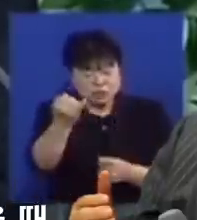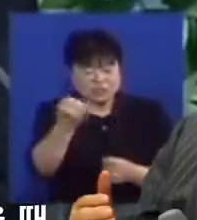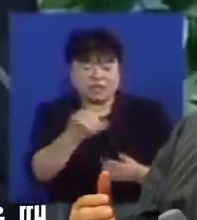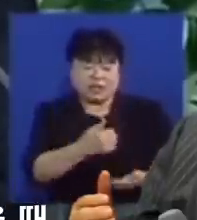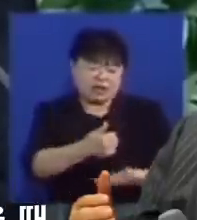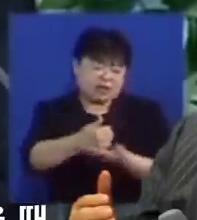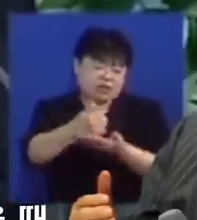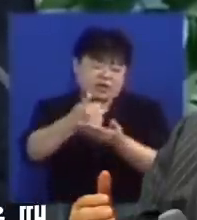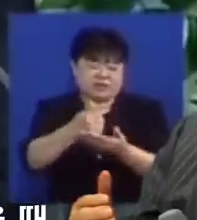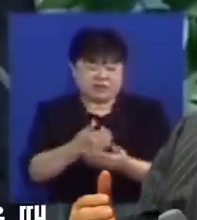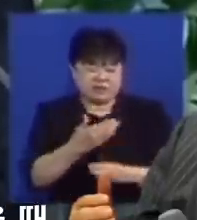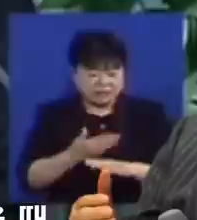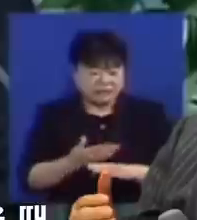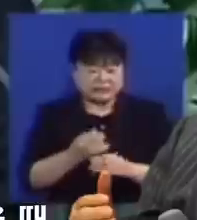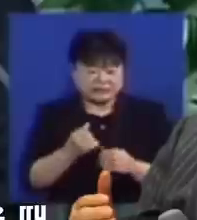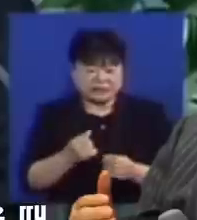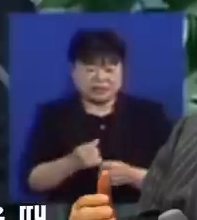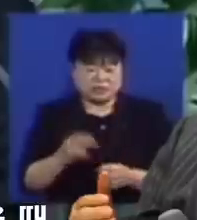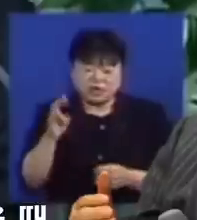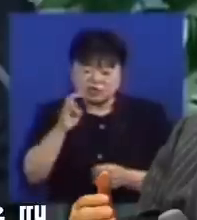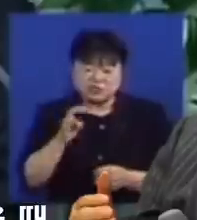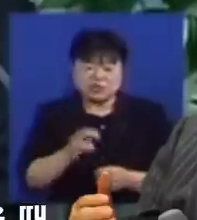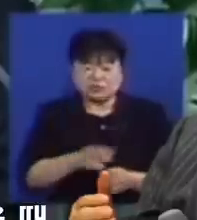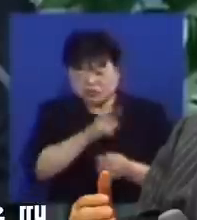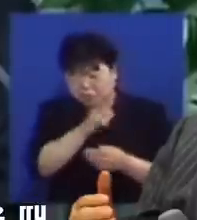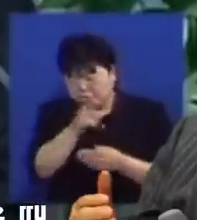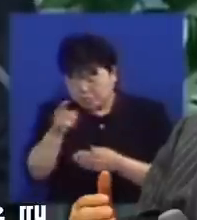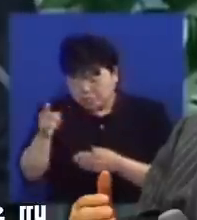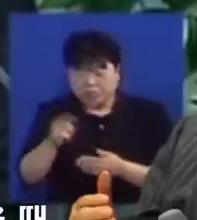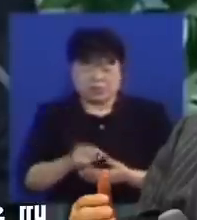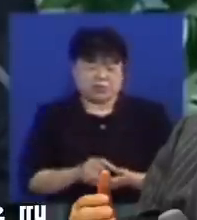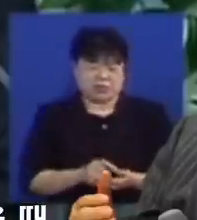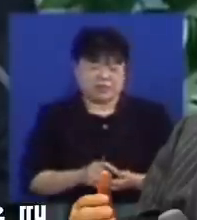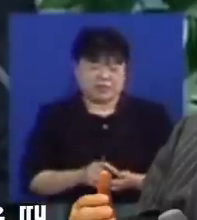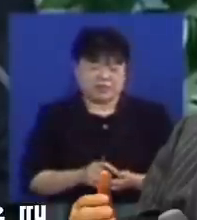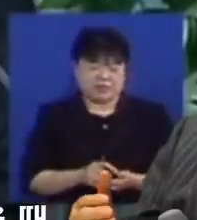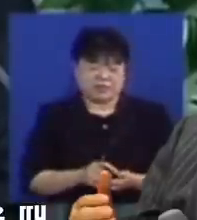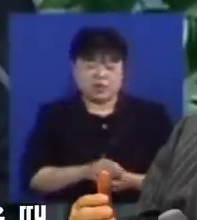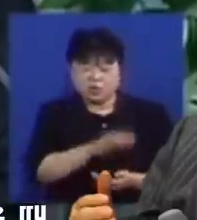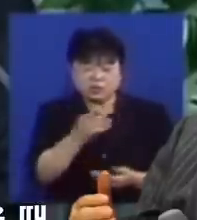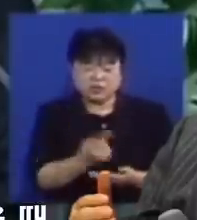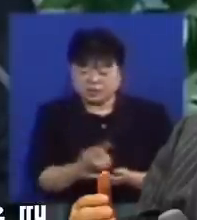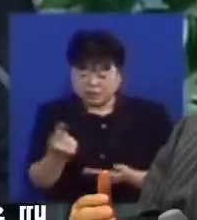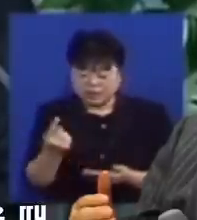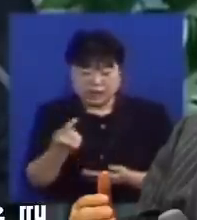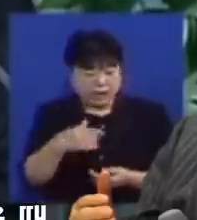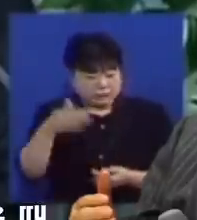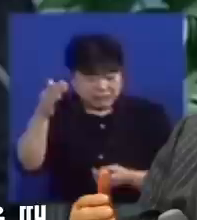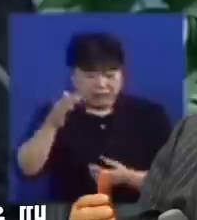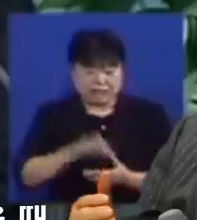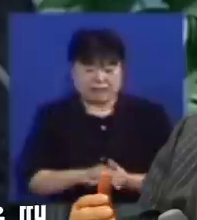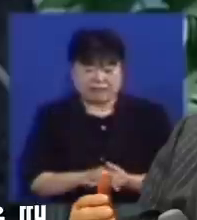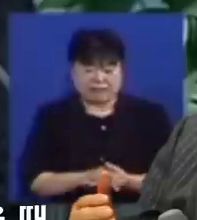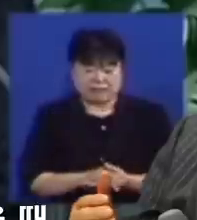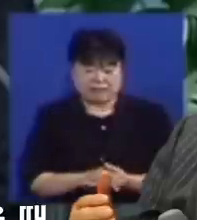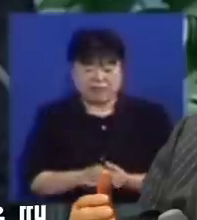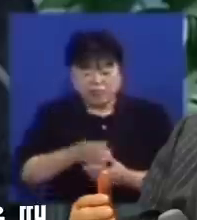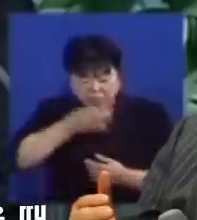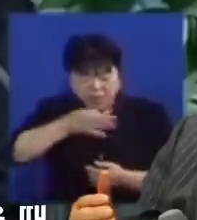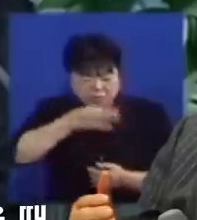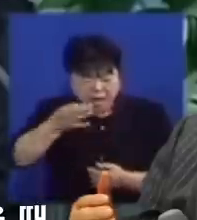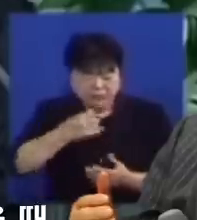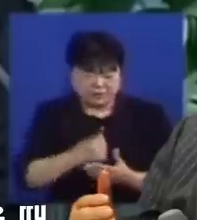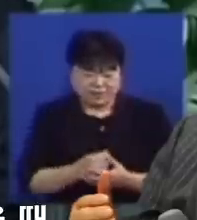다른 사람들은 우리를 다 율락여라고 손꾸락질하고 우리를 향해서 얼굴을 찡그리고 침을